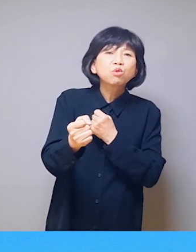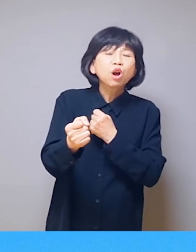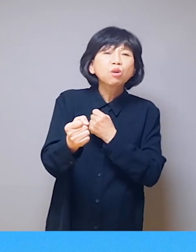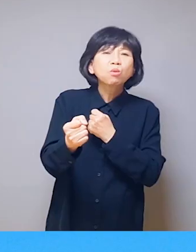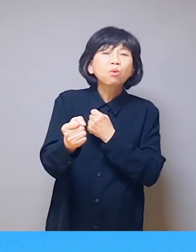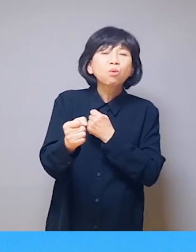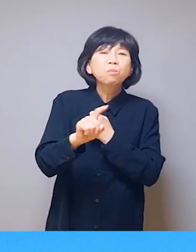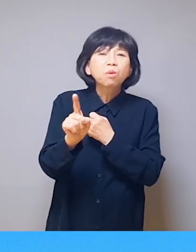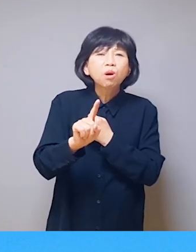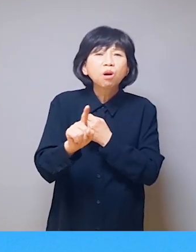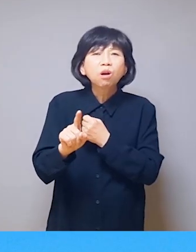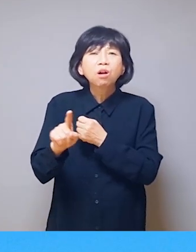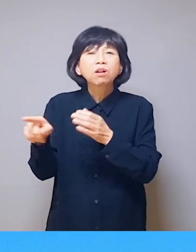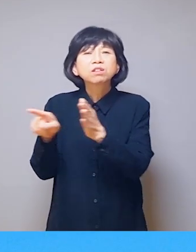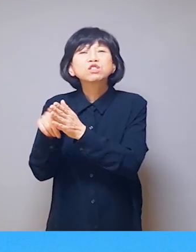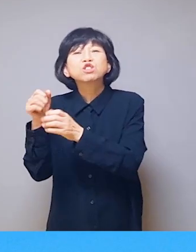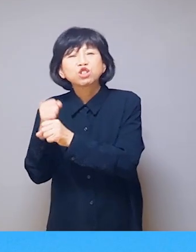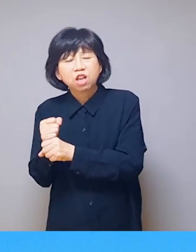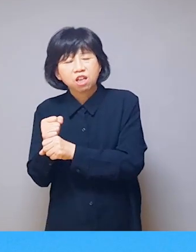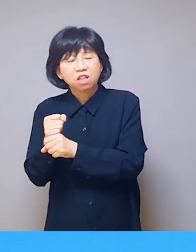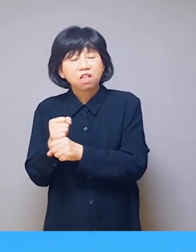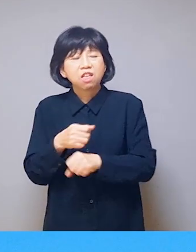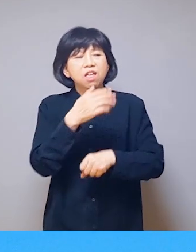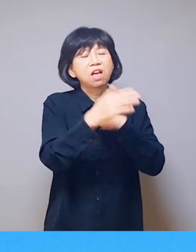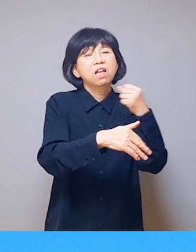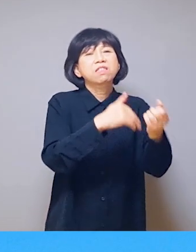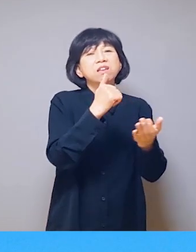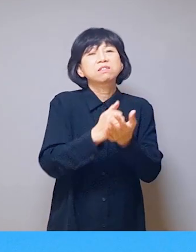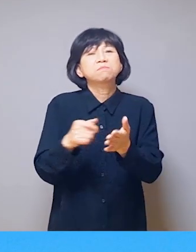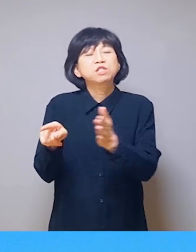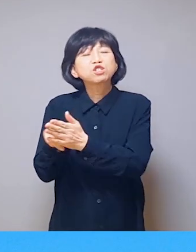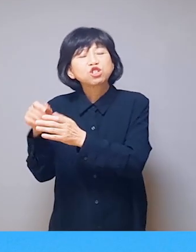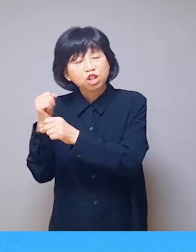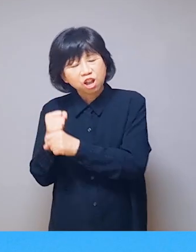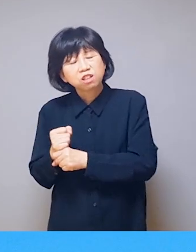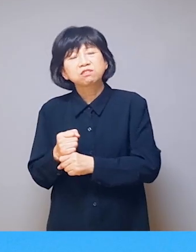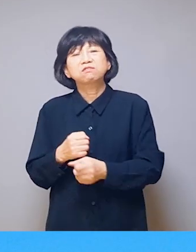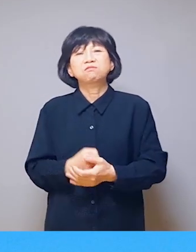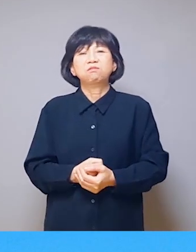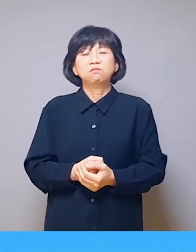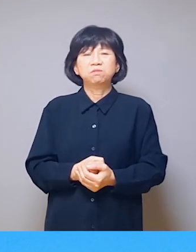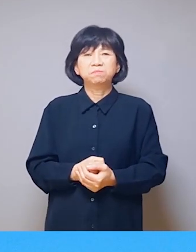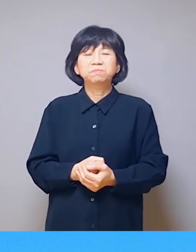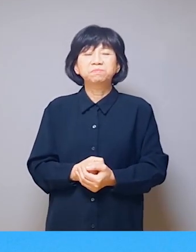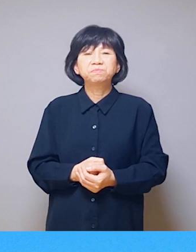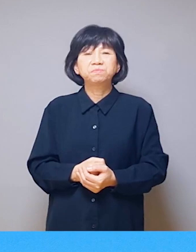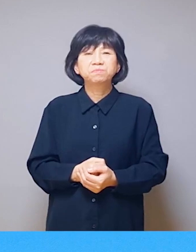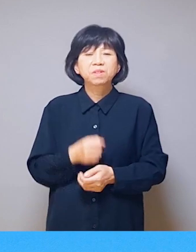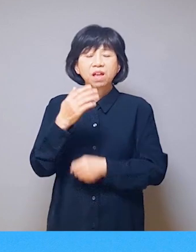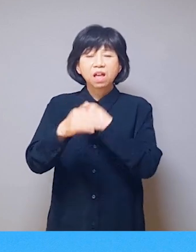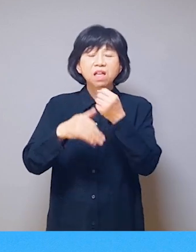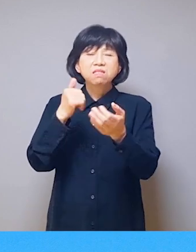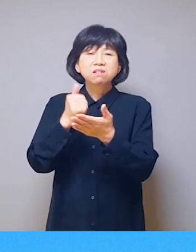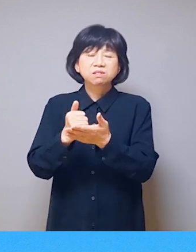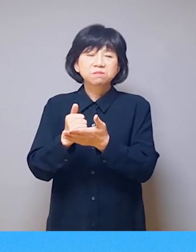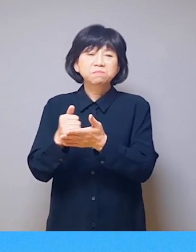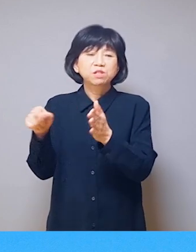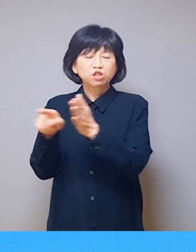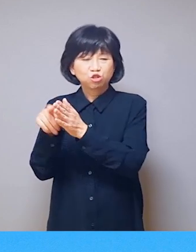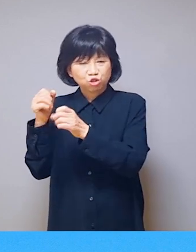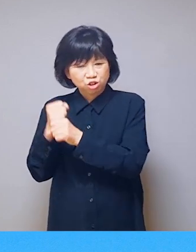여보세요? 책 제목이 뭐라고요? 하나님을 뭐 한다는 것? 신뢰한다는 것. 그러니까 그런 일이 있을 때도 하나님을 어떻게 해야 된다고요?